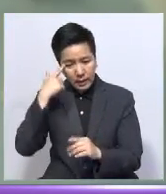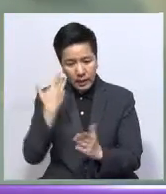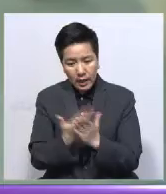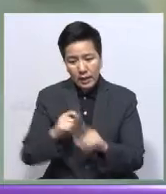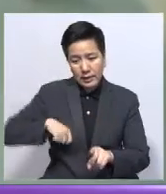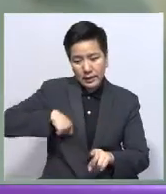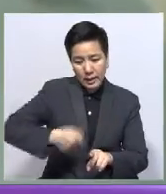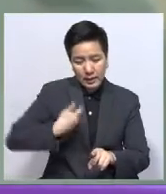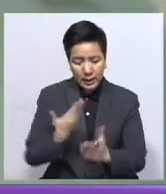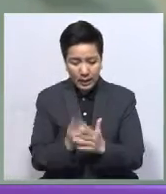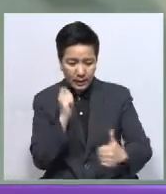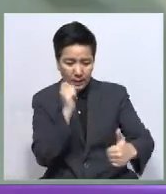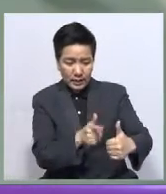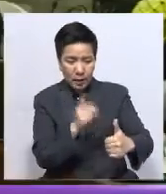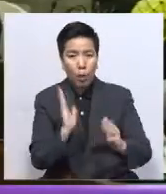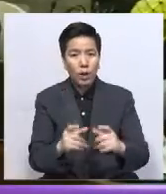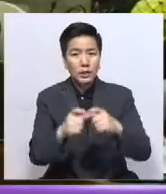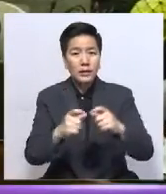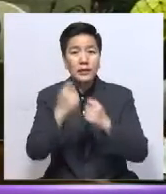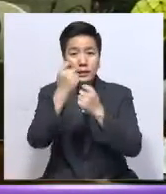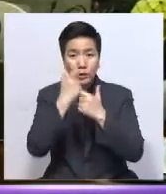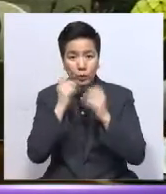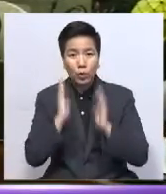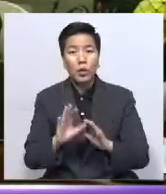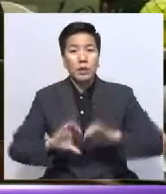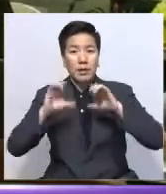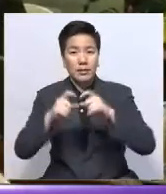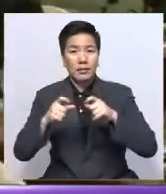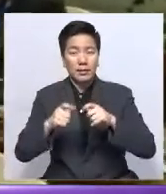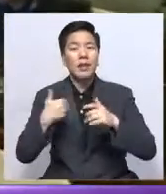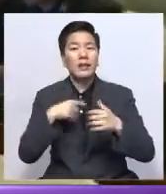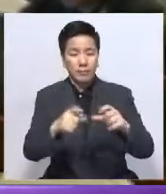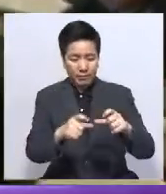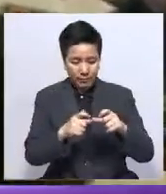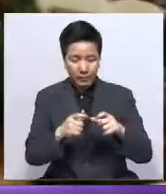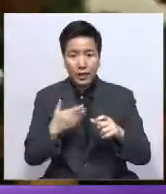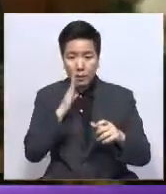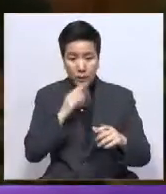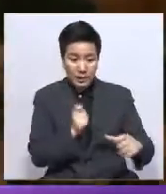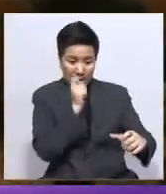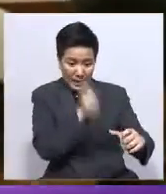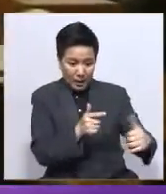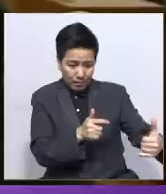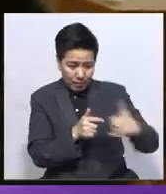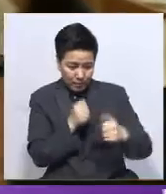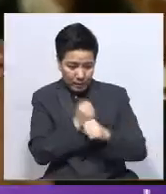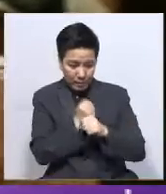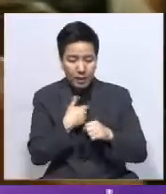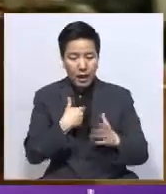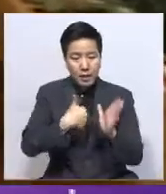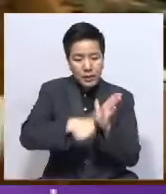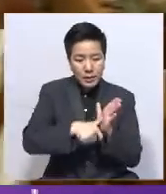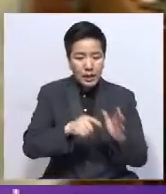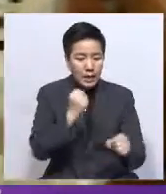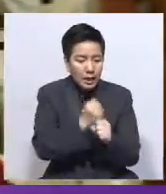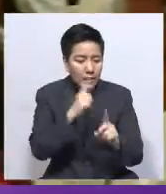รายจ่ายที่จ่ายให้กับลูกจ้างที่ถือบัตรสวัสดิการแห่งรัฐนำมาหักภาษีเงินได้จำนวน 1.5 เท่าของรายจ่ายที่